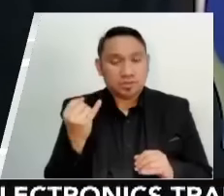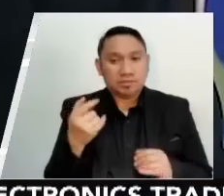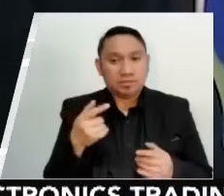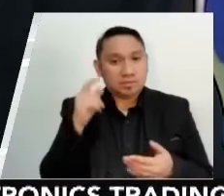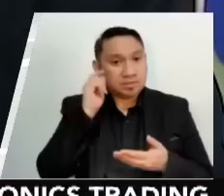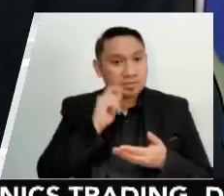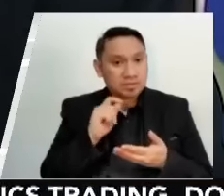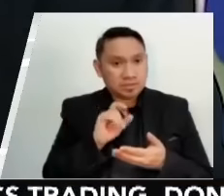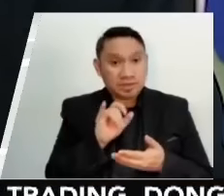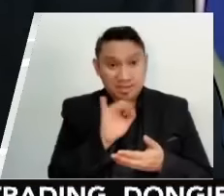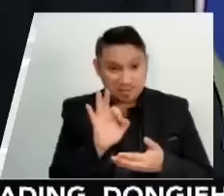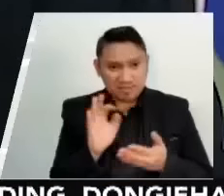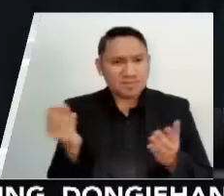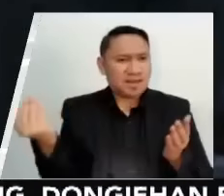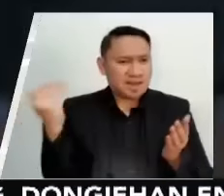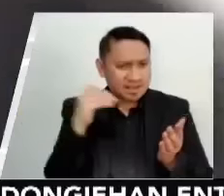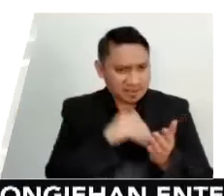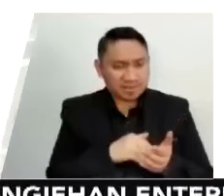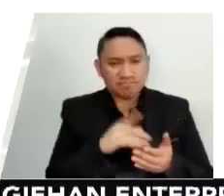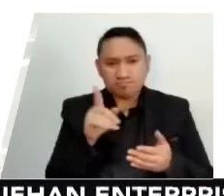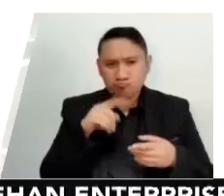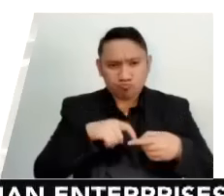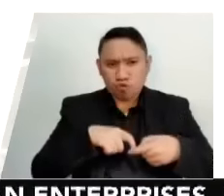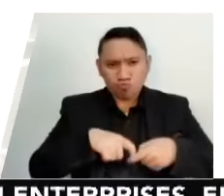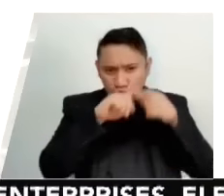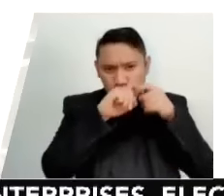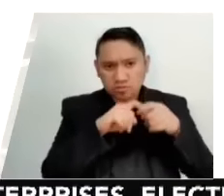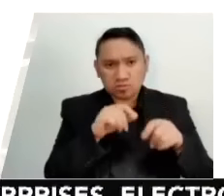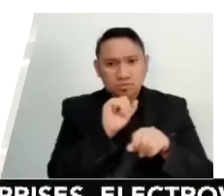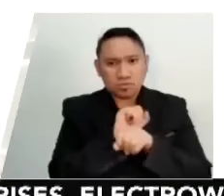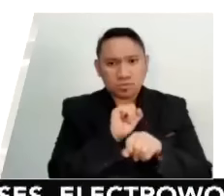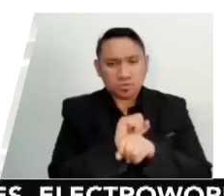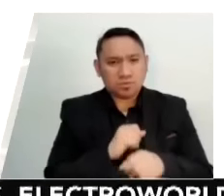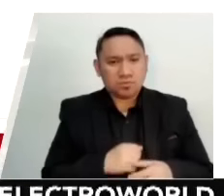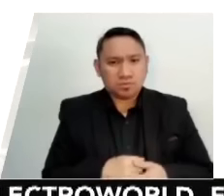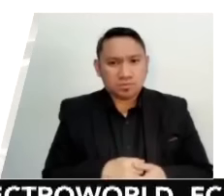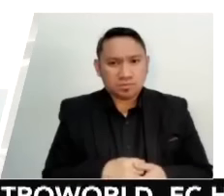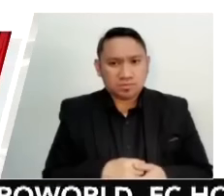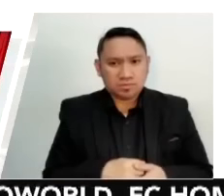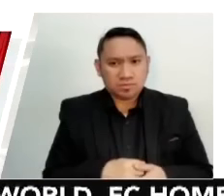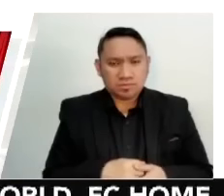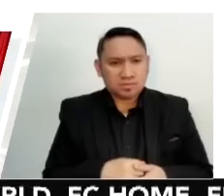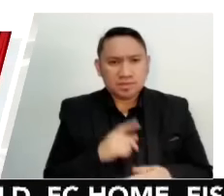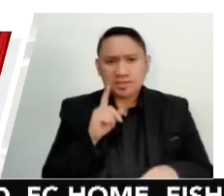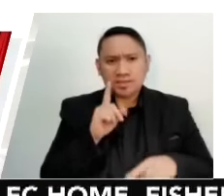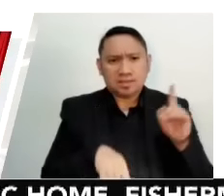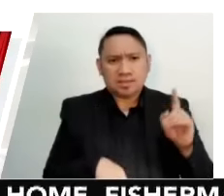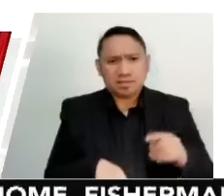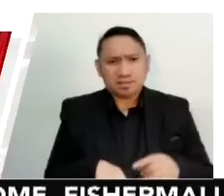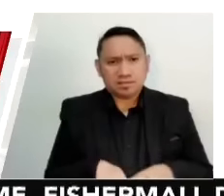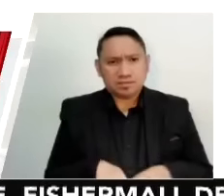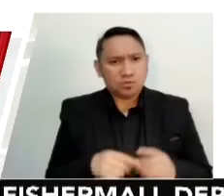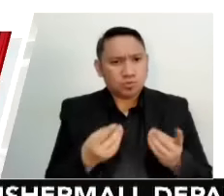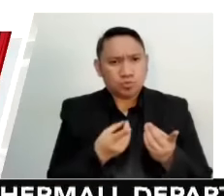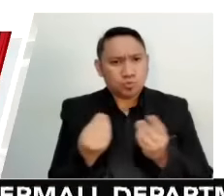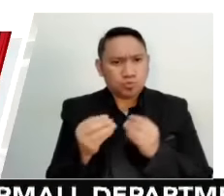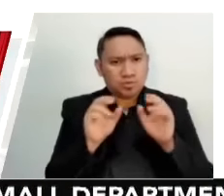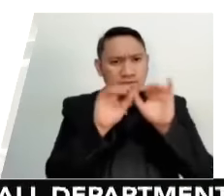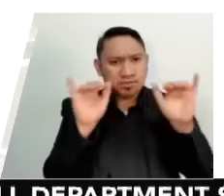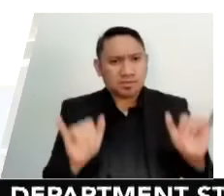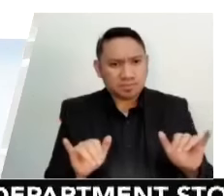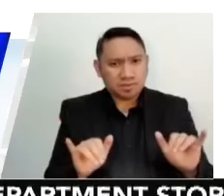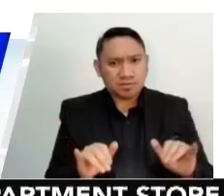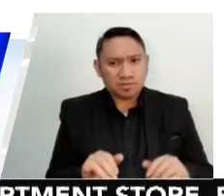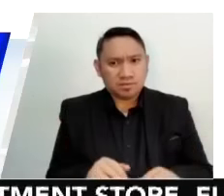daw ito, sususpindihin na sila. Hindi pwedeng pairali natin ang ganitong sistema na sineselebrate natin ang mga